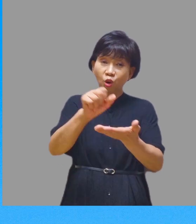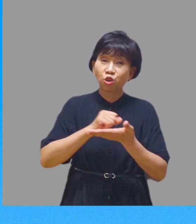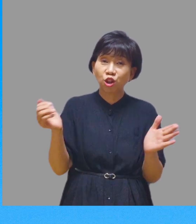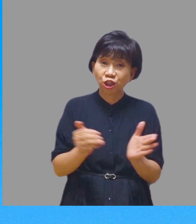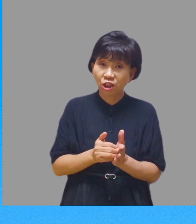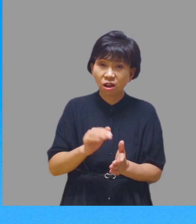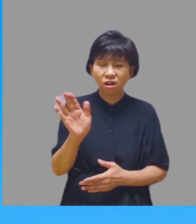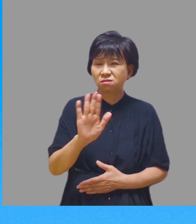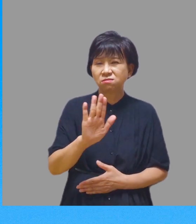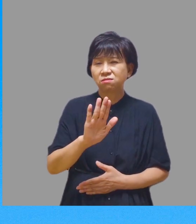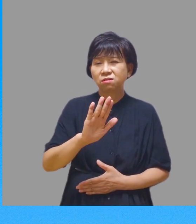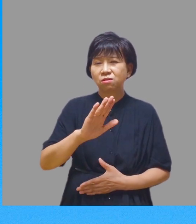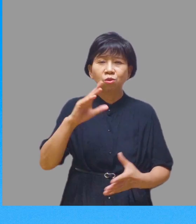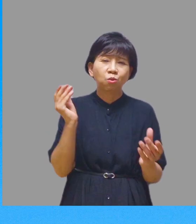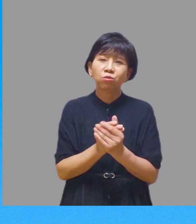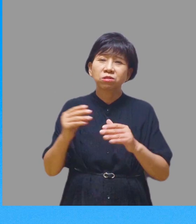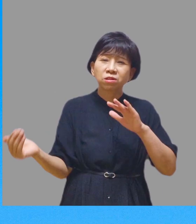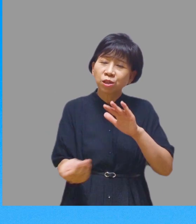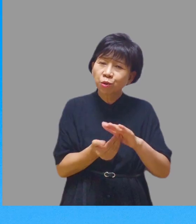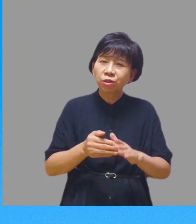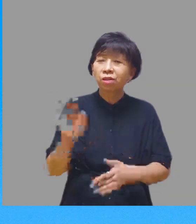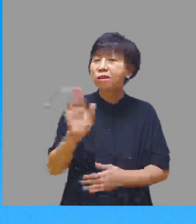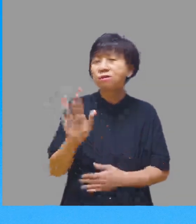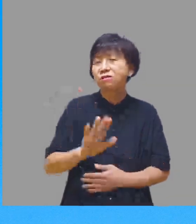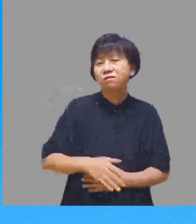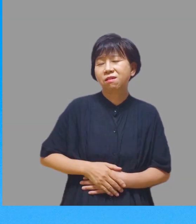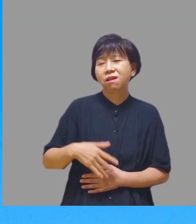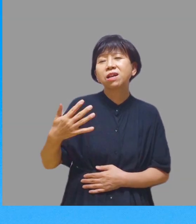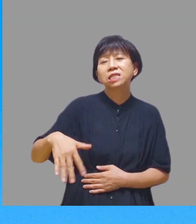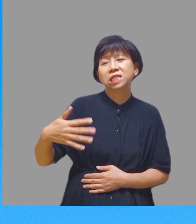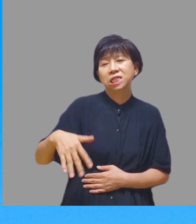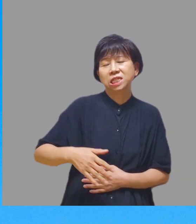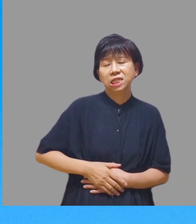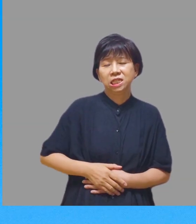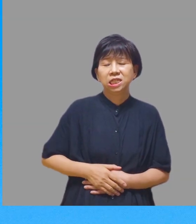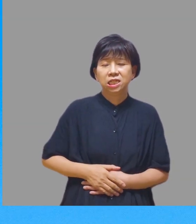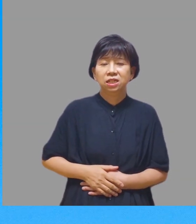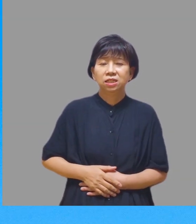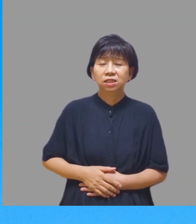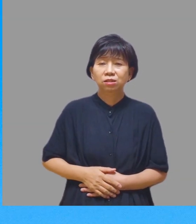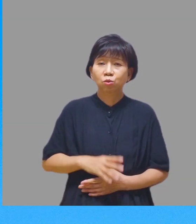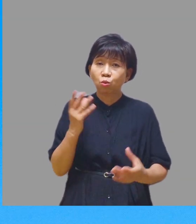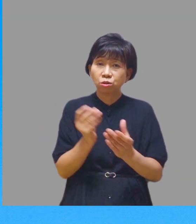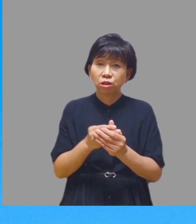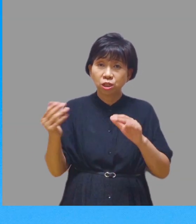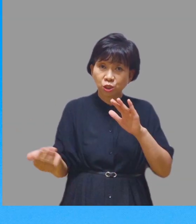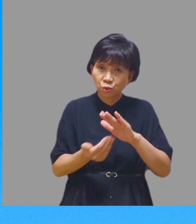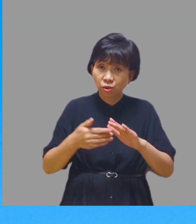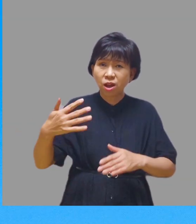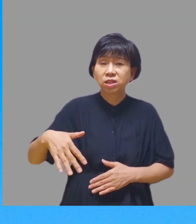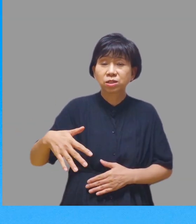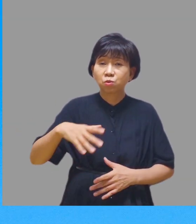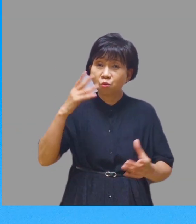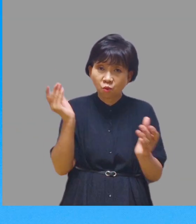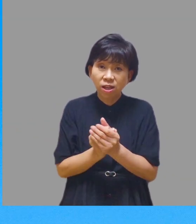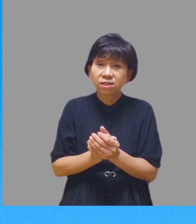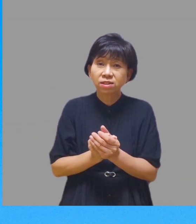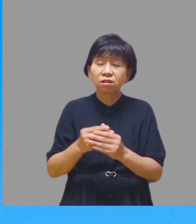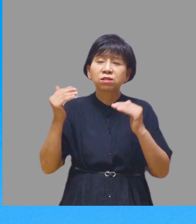이루었다 함도 아니라 이렇게 이야기를 합니다. 여러분, 여기서 온전히 이루었다라는 표현은요,